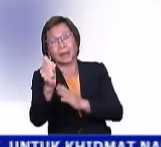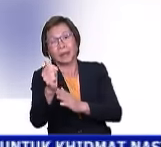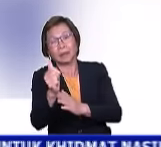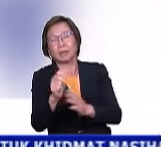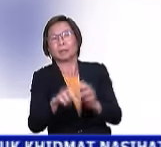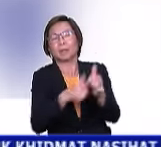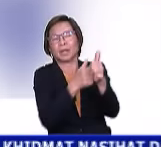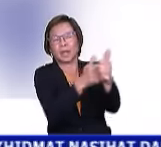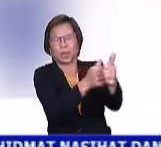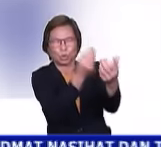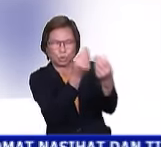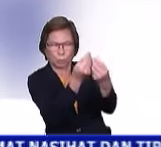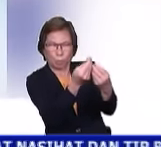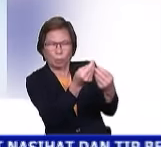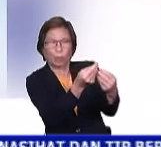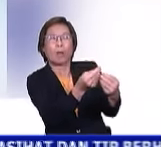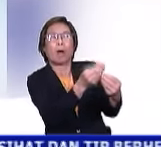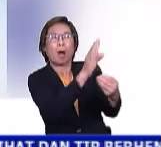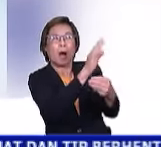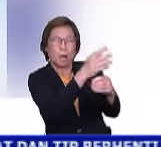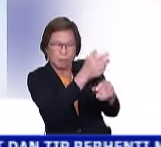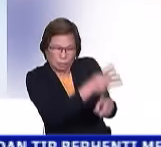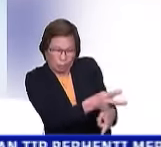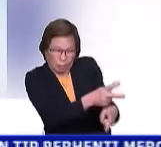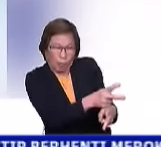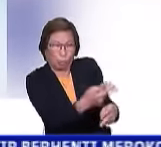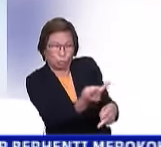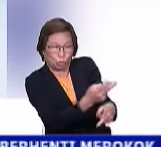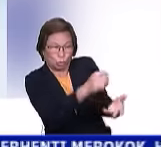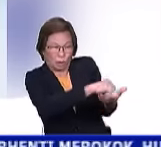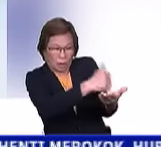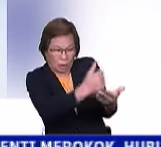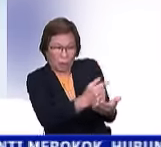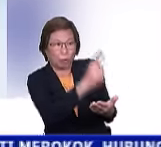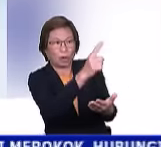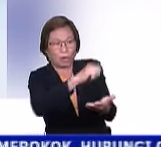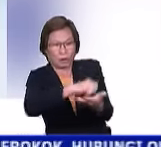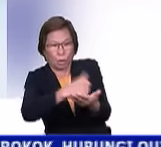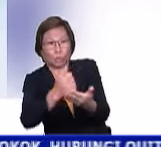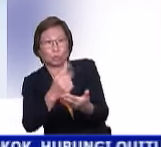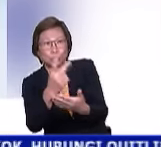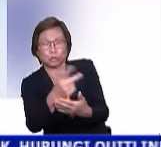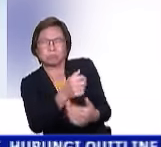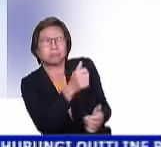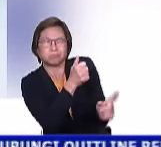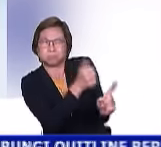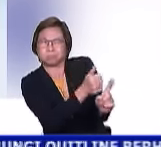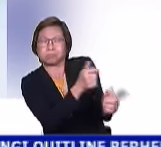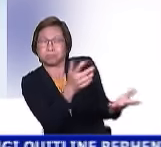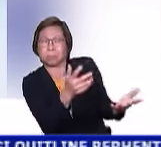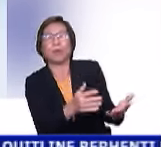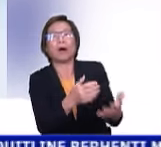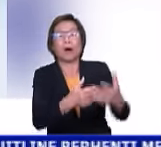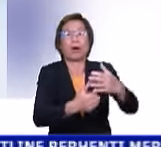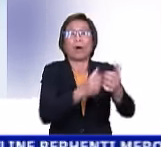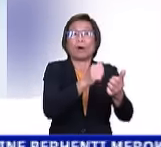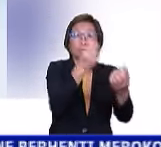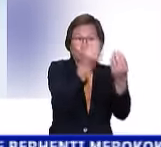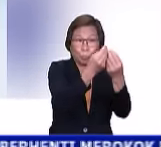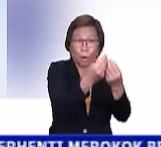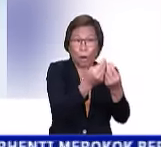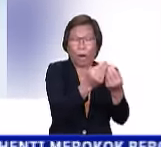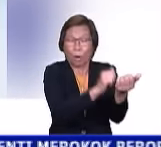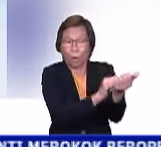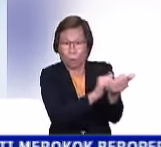tertakluk kepada jumlah baki simpanan dalam kedua-dua akaun 1 dan 2. Jumlah pengeluaran yang diluluskan akan